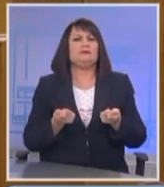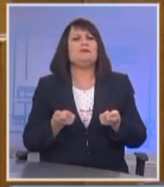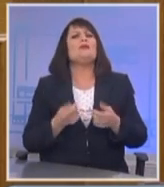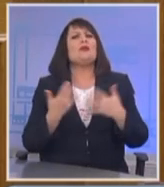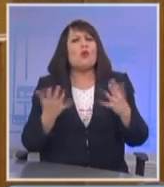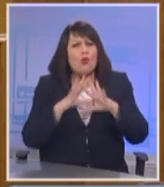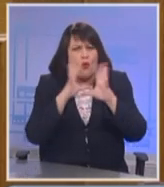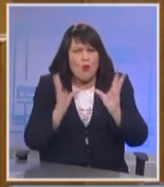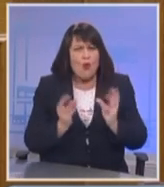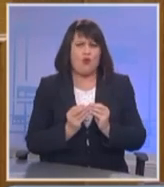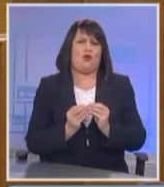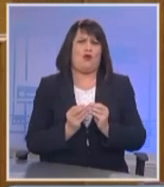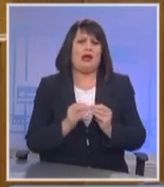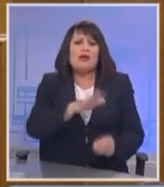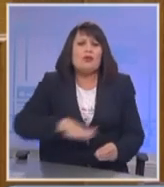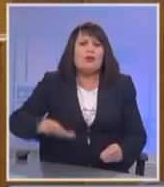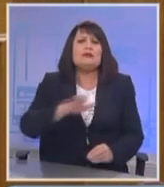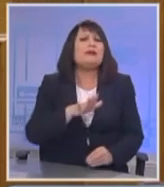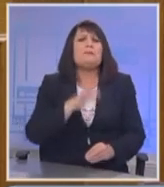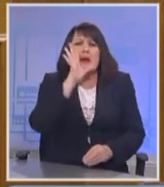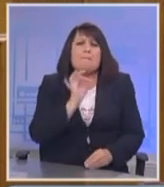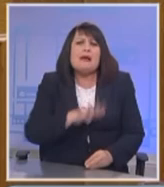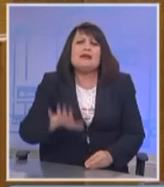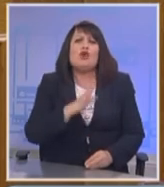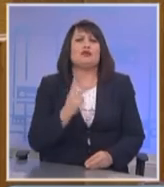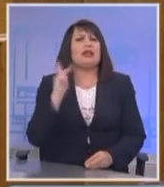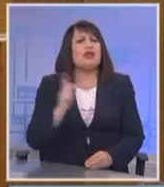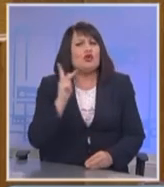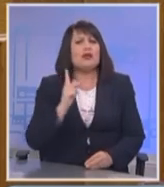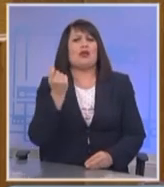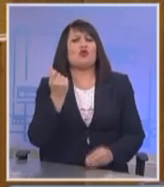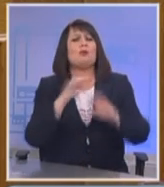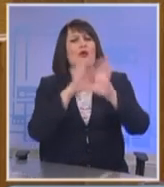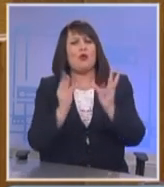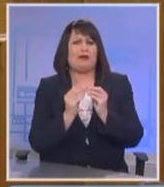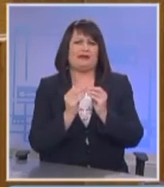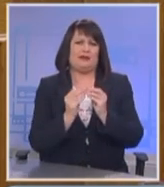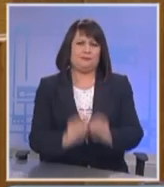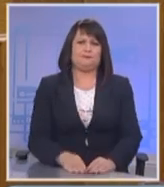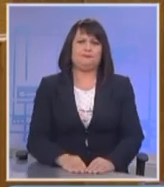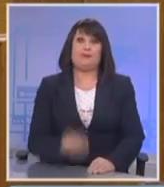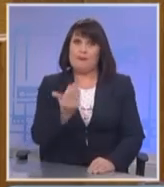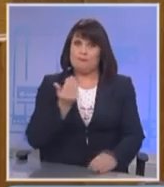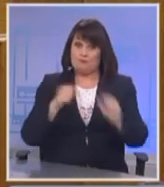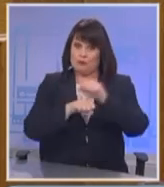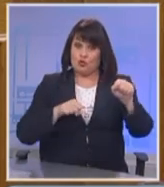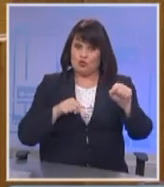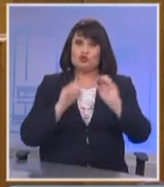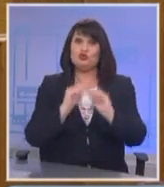φυσικής και κοινωνικής πραγματικότητας. Στη βάση αυτή, οι προπτυχιακές σπουδές παρέχουν υψηλού